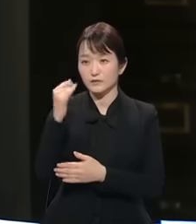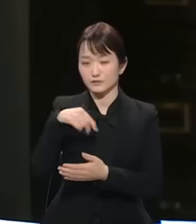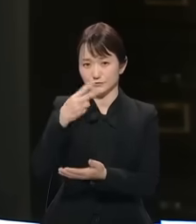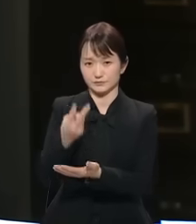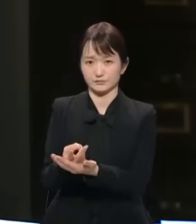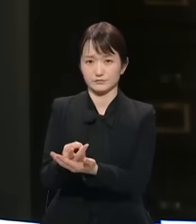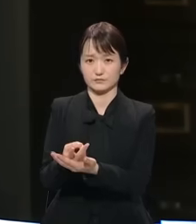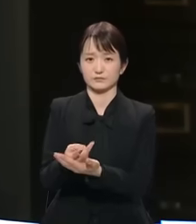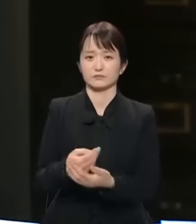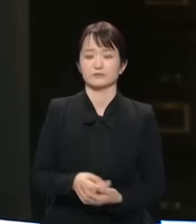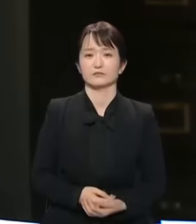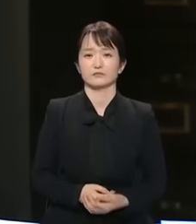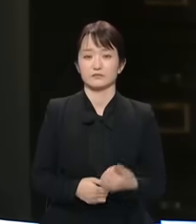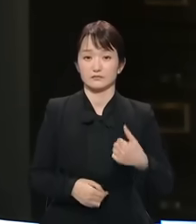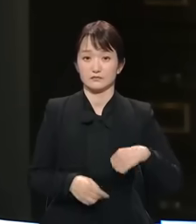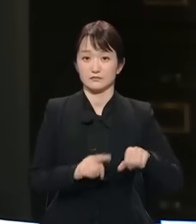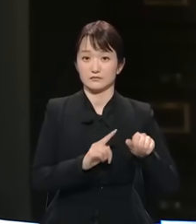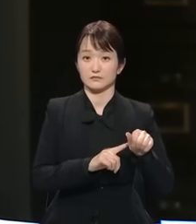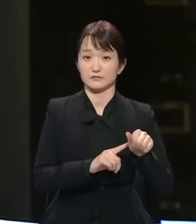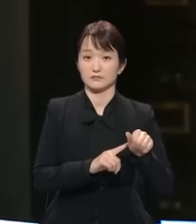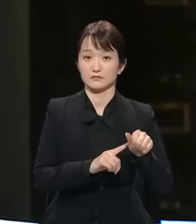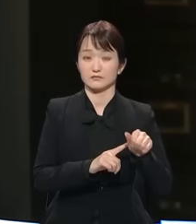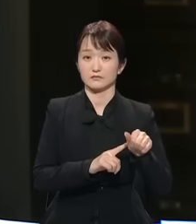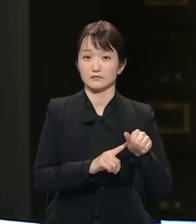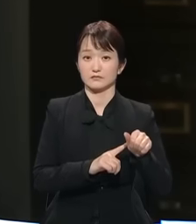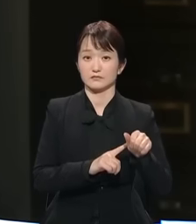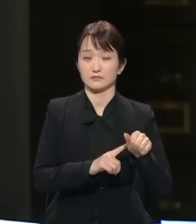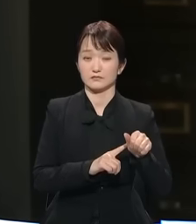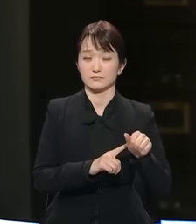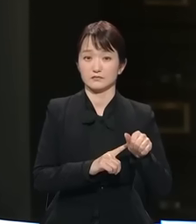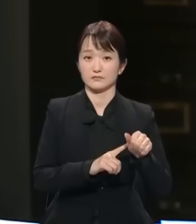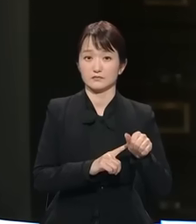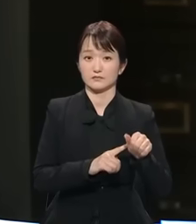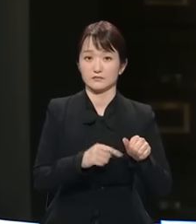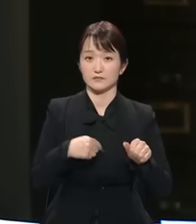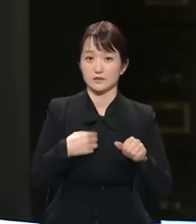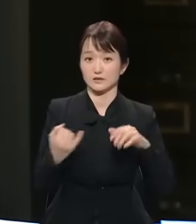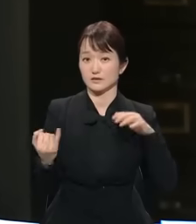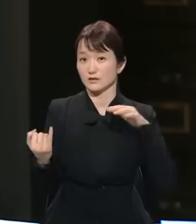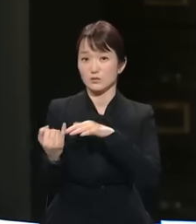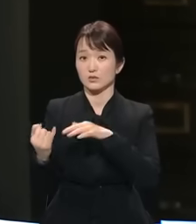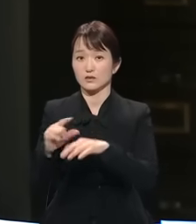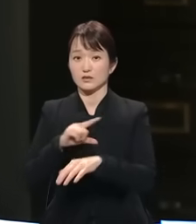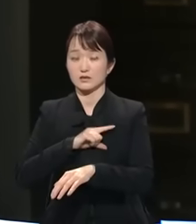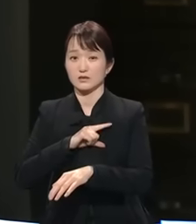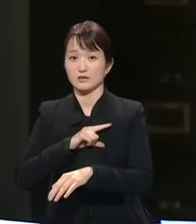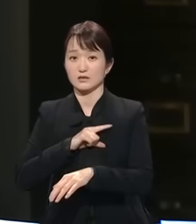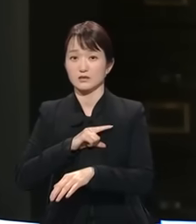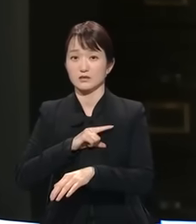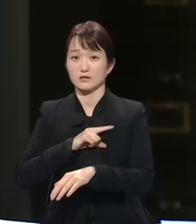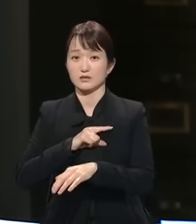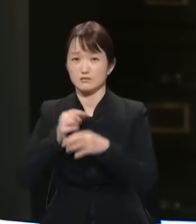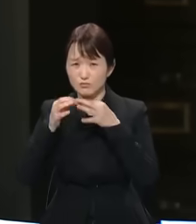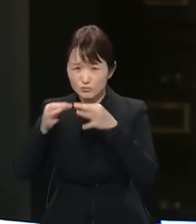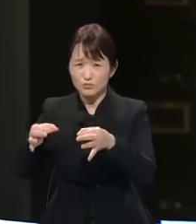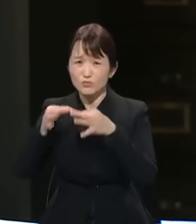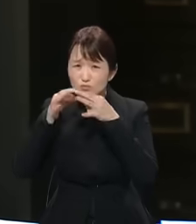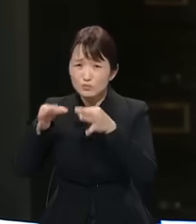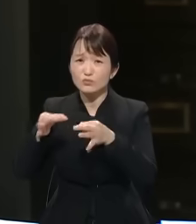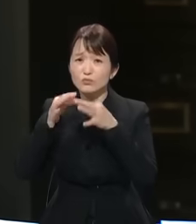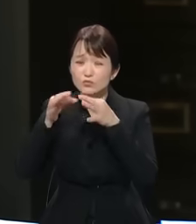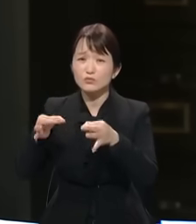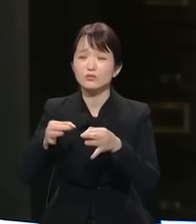쓰러져 있었다는데 아들에게 자신을 폭행한, 자신을 공격한 사람의 이름 세 글자를 계속